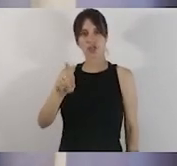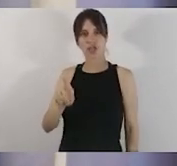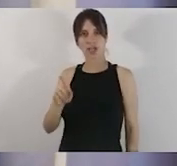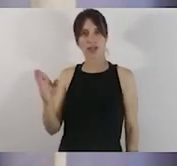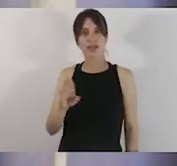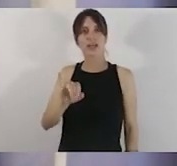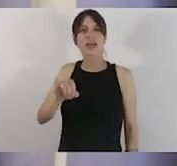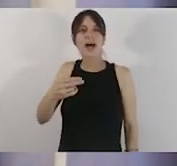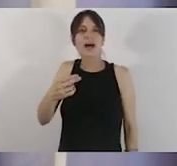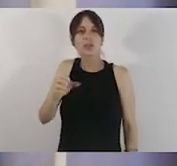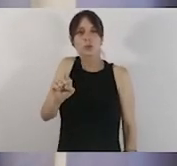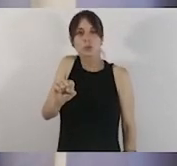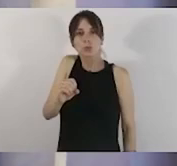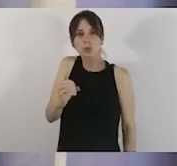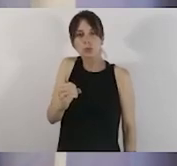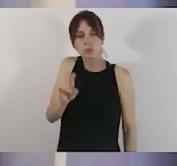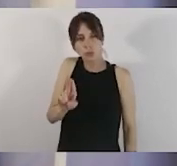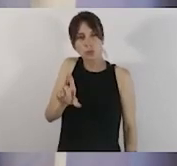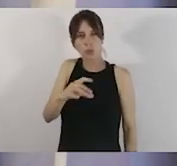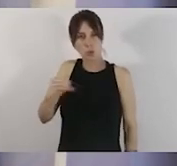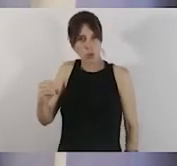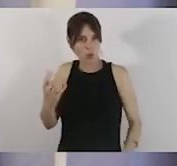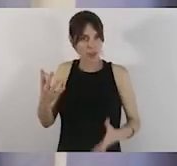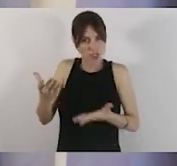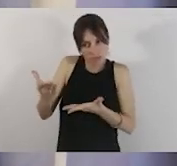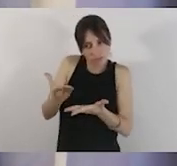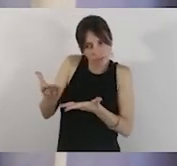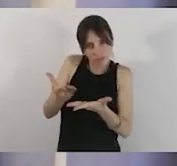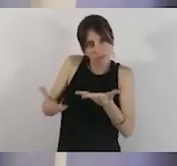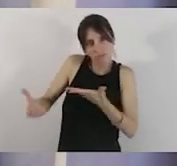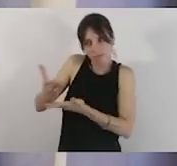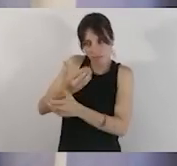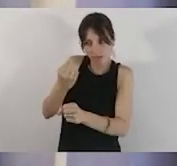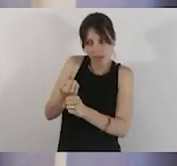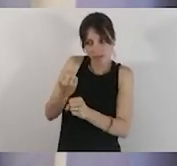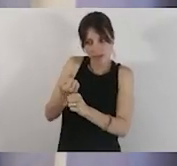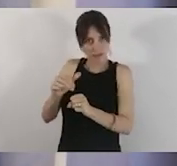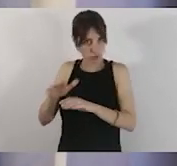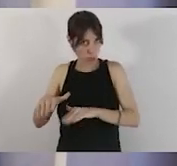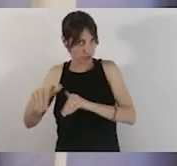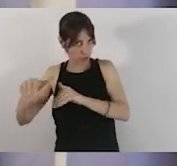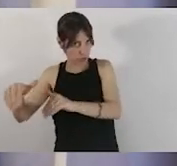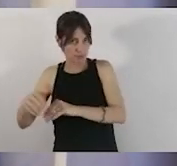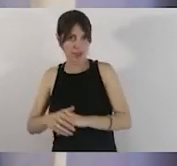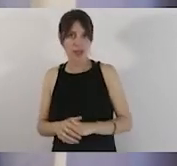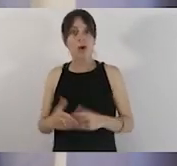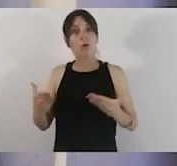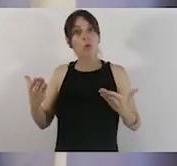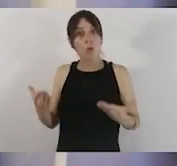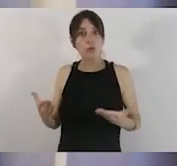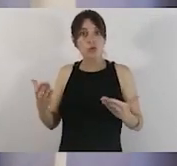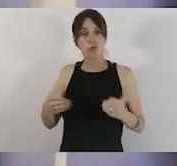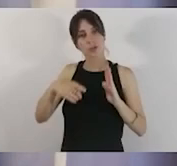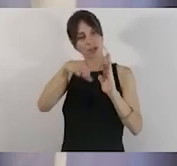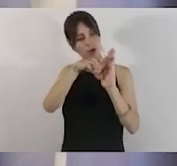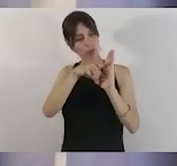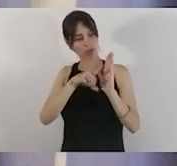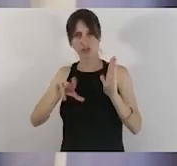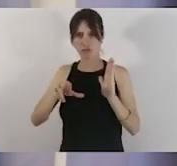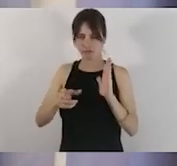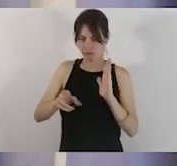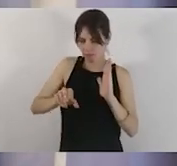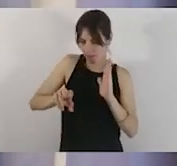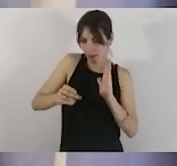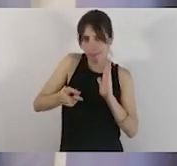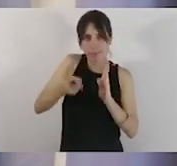je tiens à le préciser parce qu'on en est pas du tout là encore aujourd'hui, mais il n'y a pas de durcissement de la réglementation